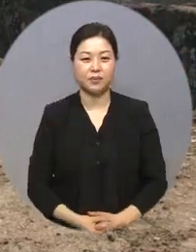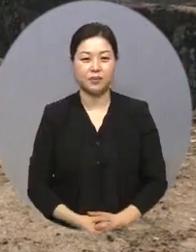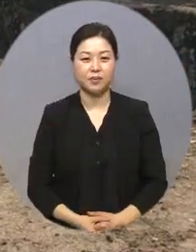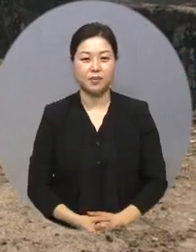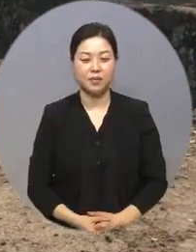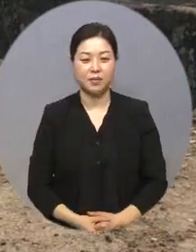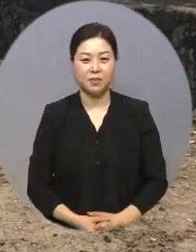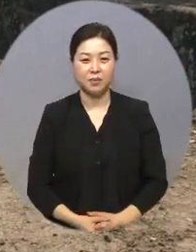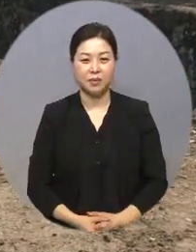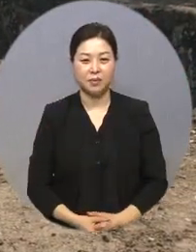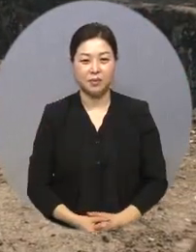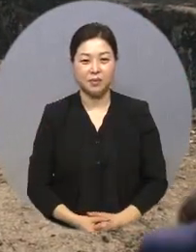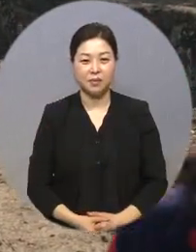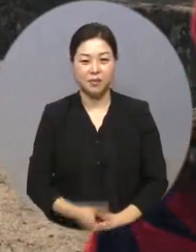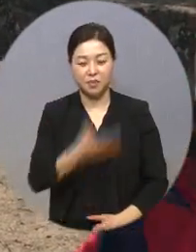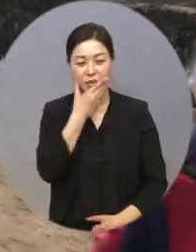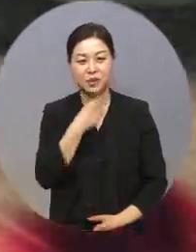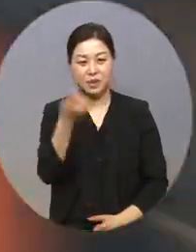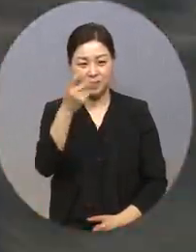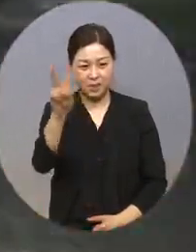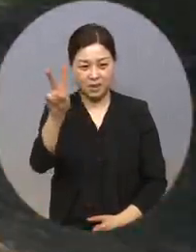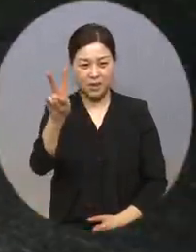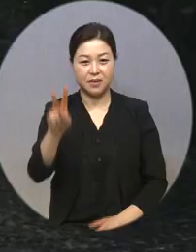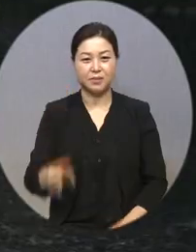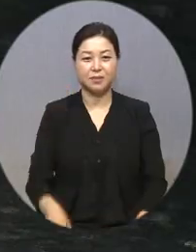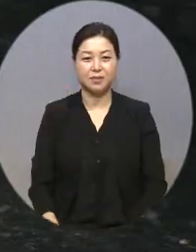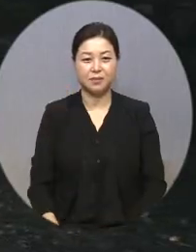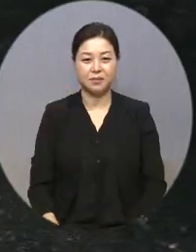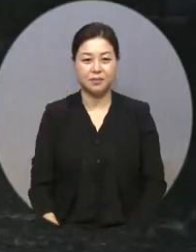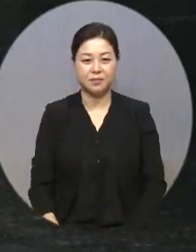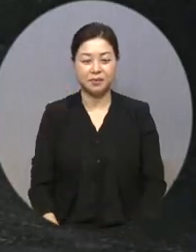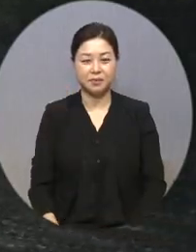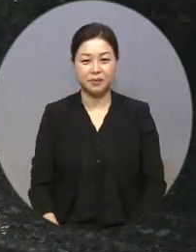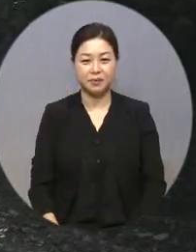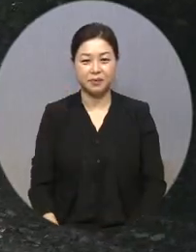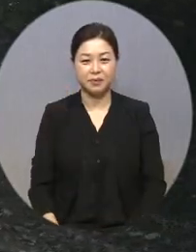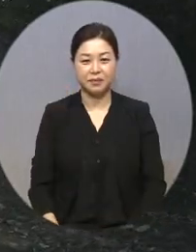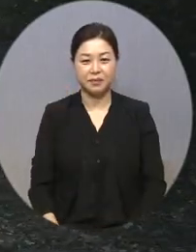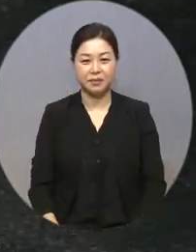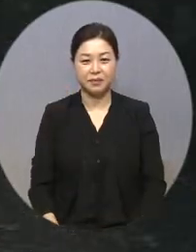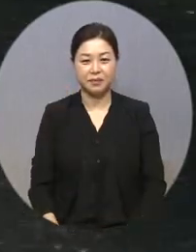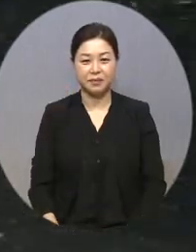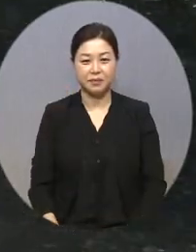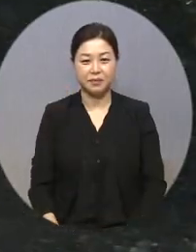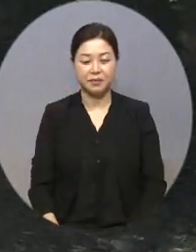이야! 복지 TV! 다른 척, 다른 척.